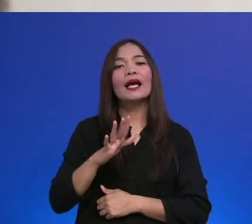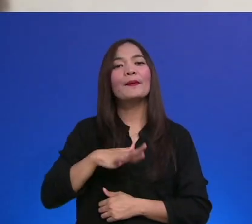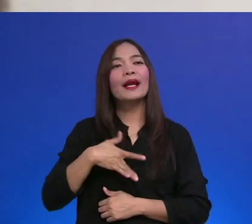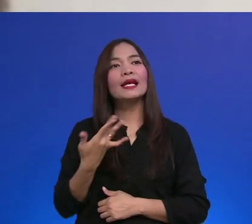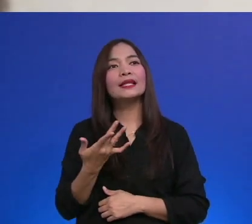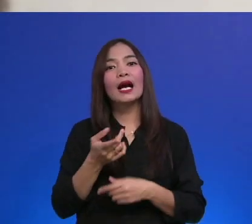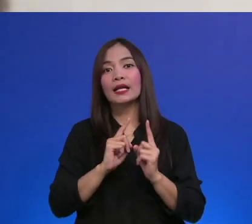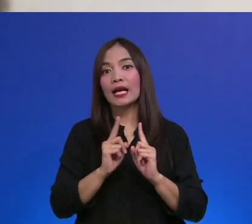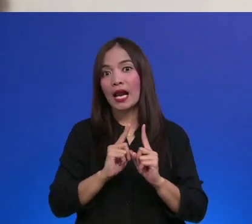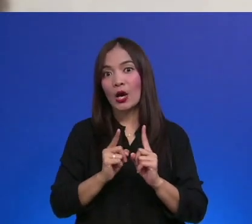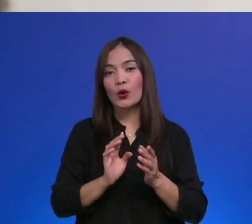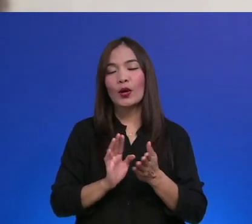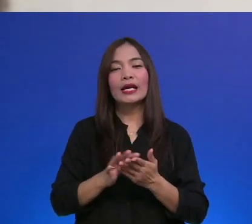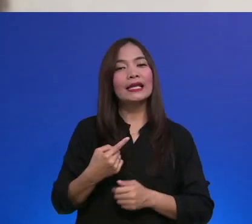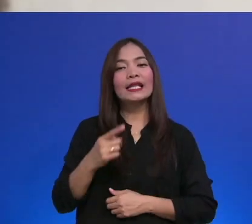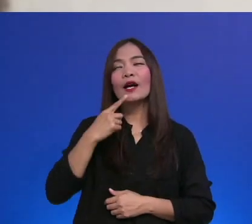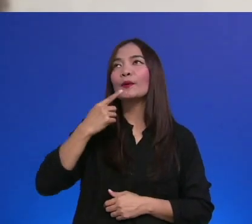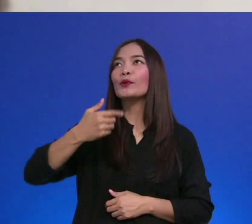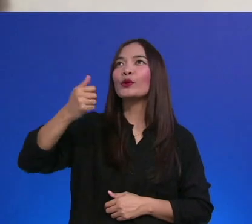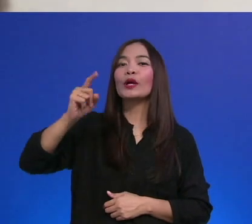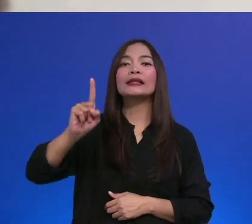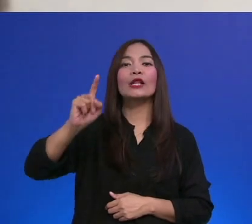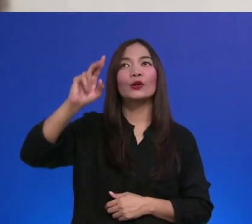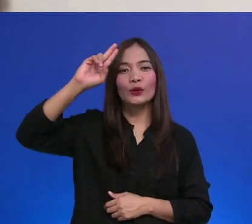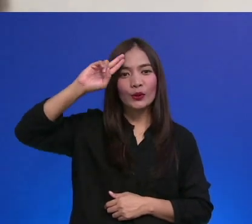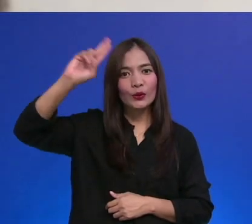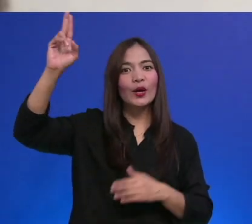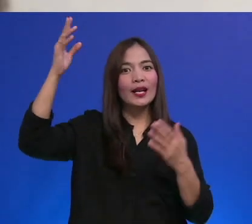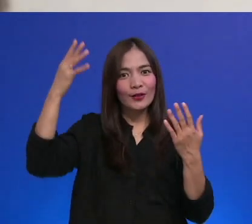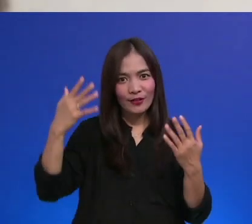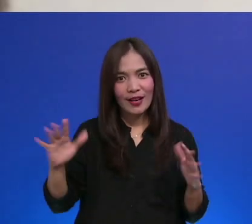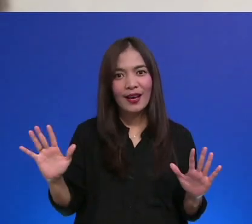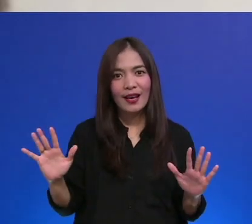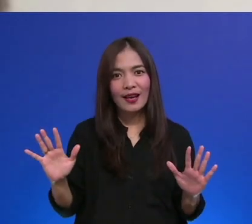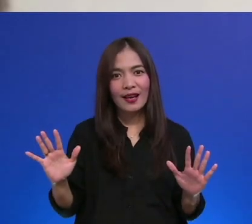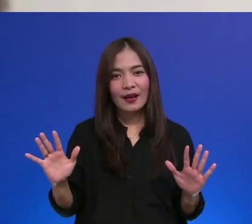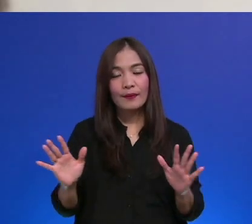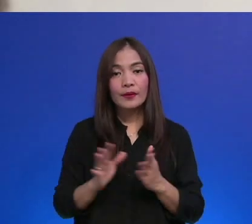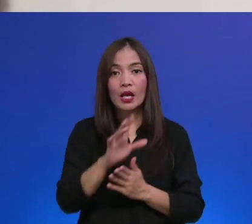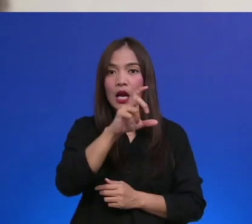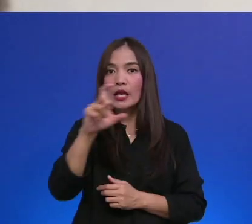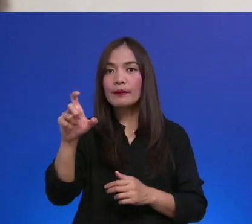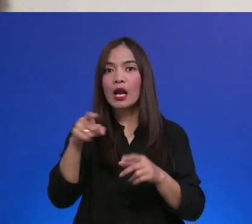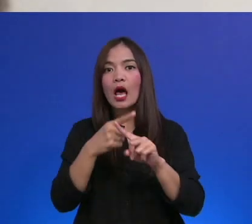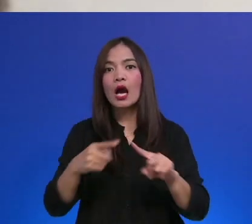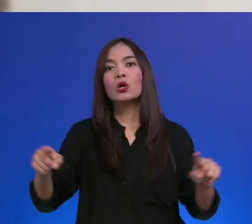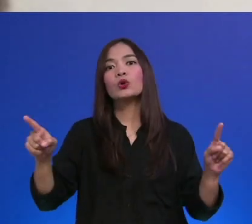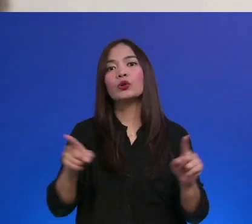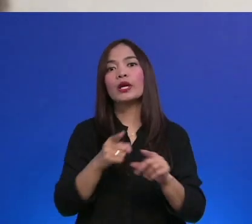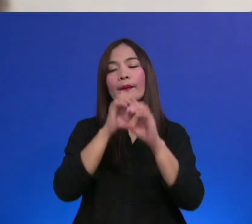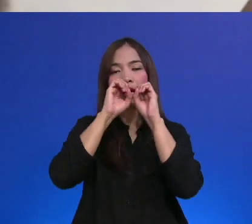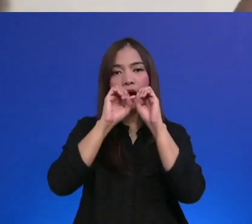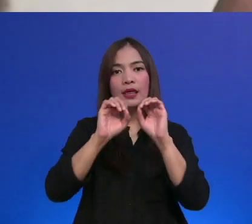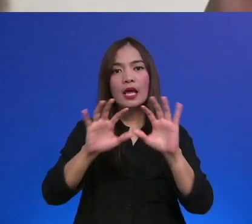bahwa yang kita butuhkan Hanya Tuhan maka ada kalimat laku saya juga yang mengatakan